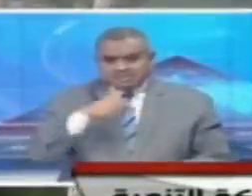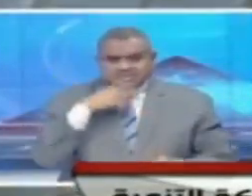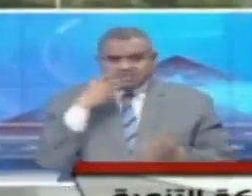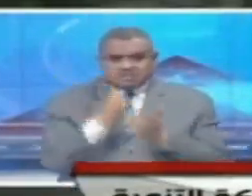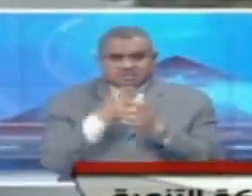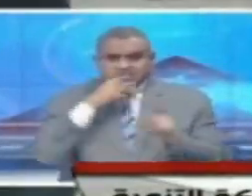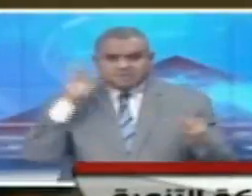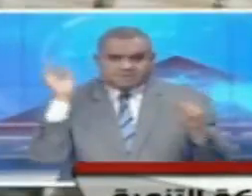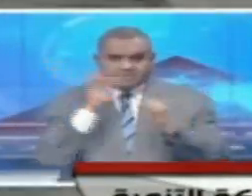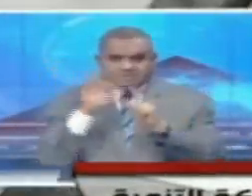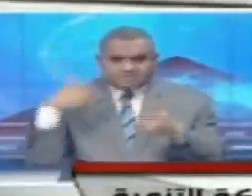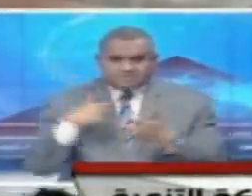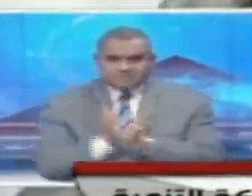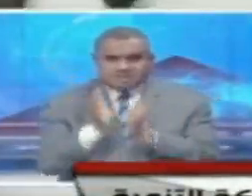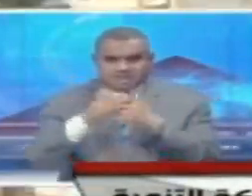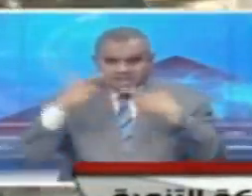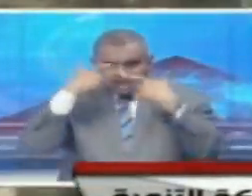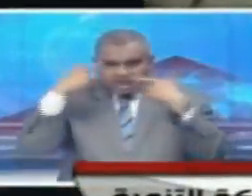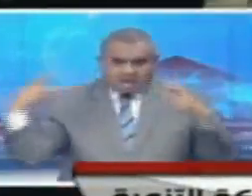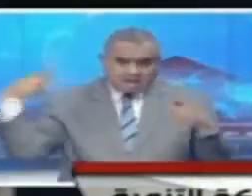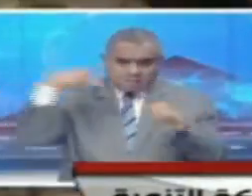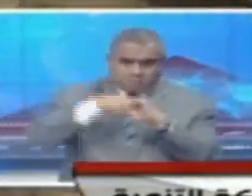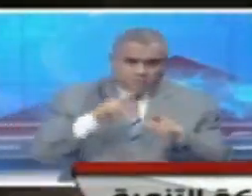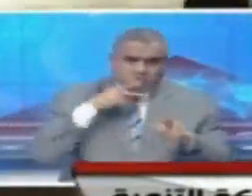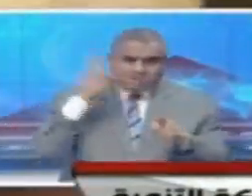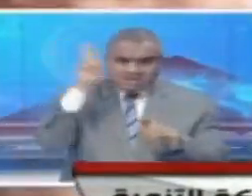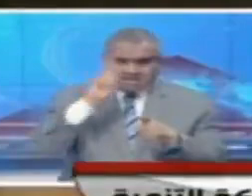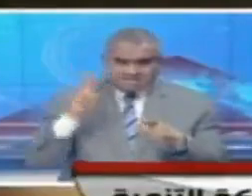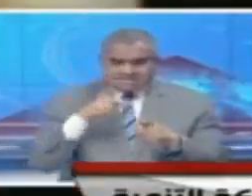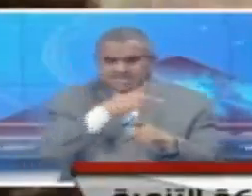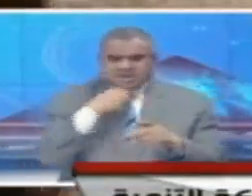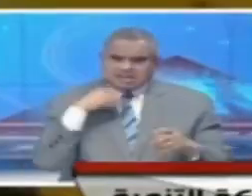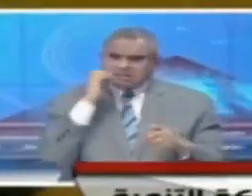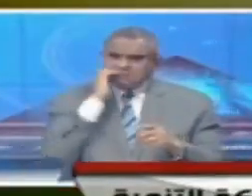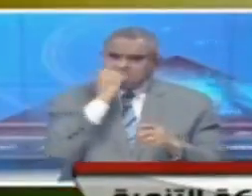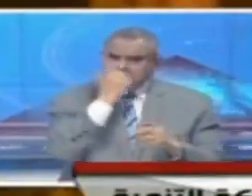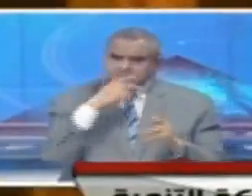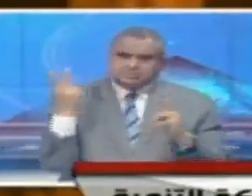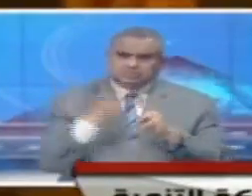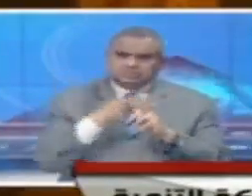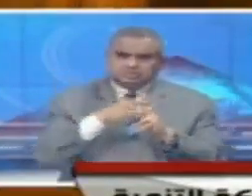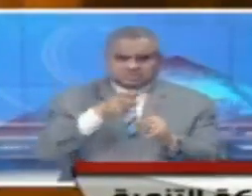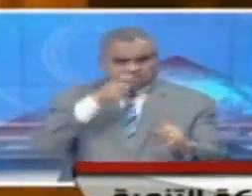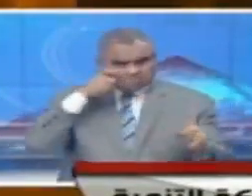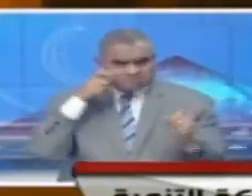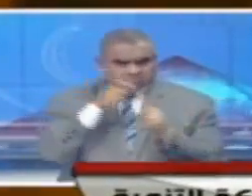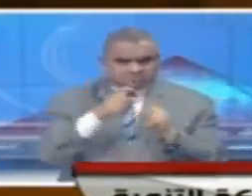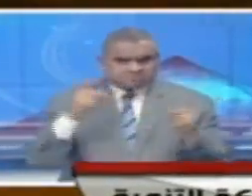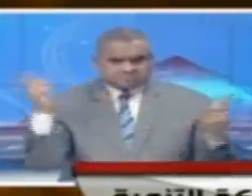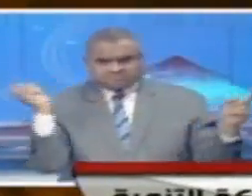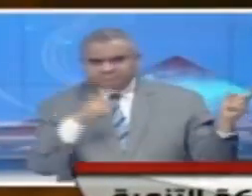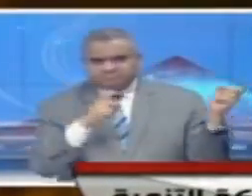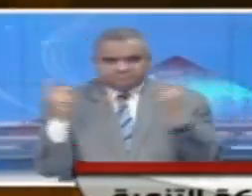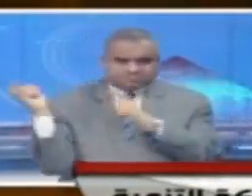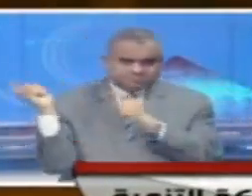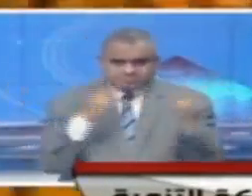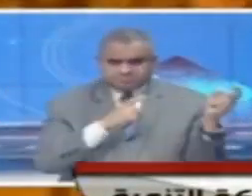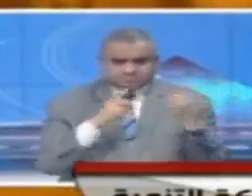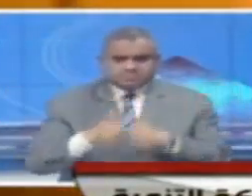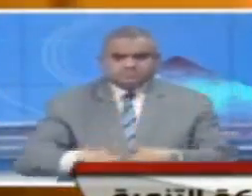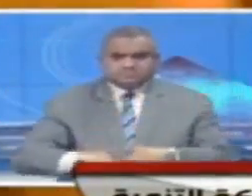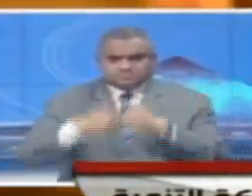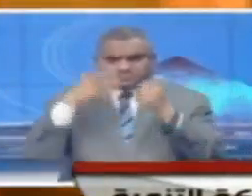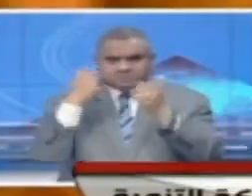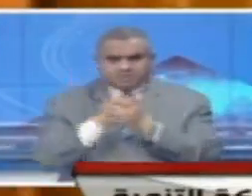من قبل جماعات إرهابية متطرفة حاولت عبثا تحويلها إلى مرتع